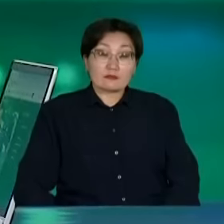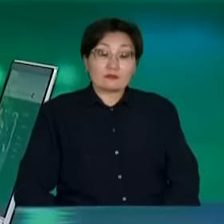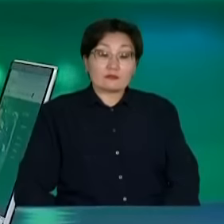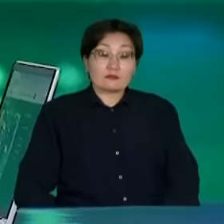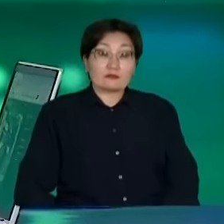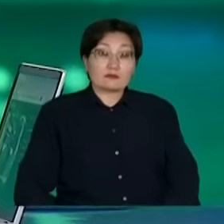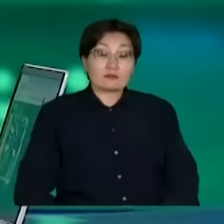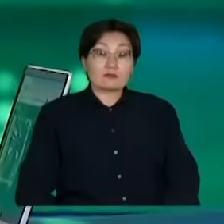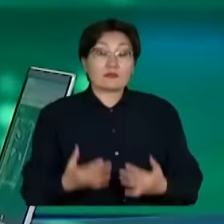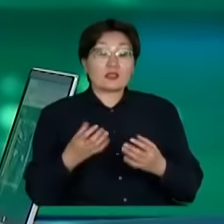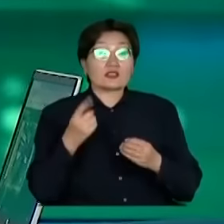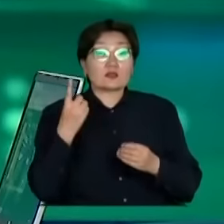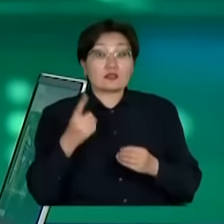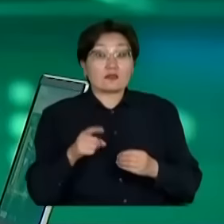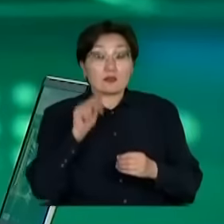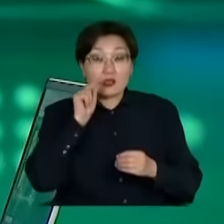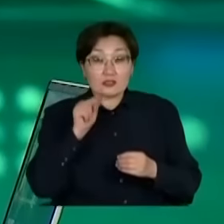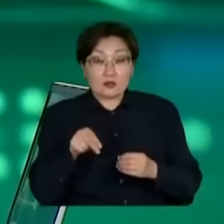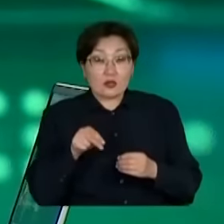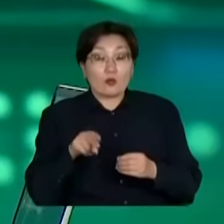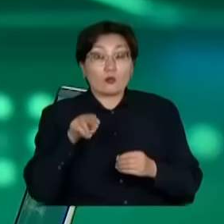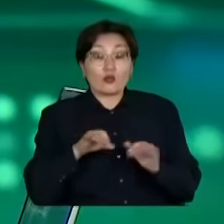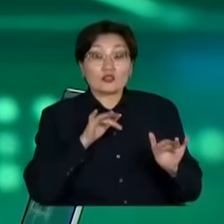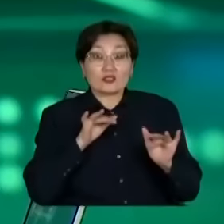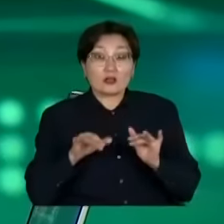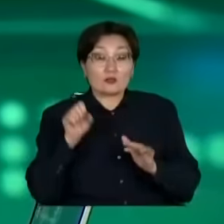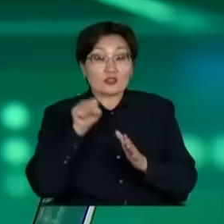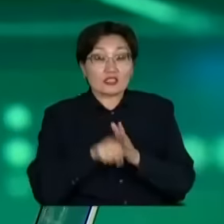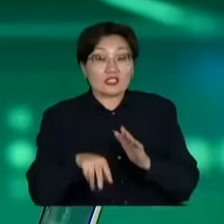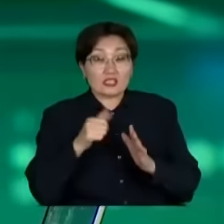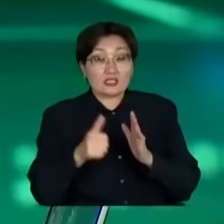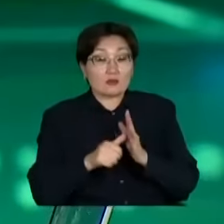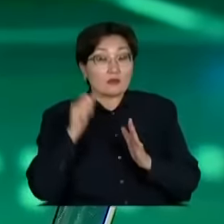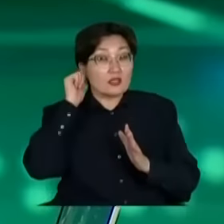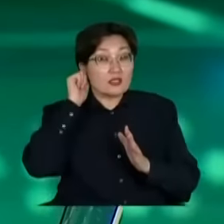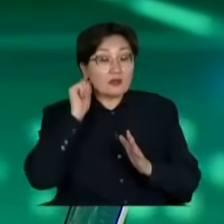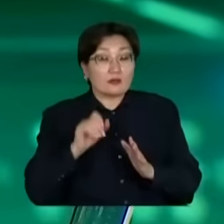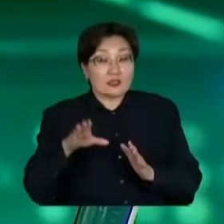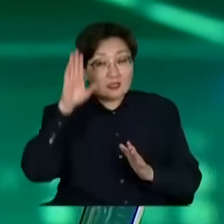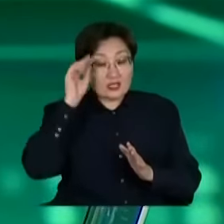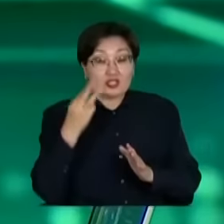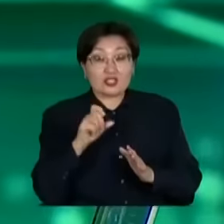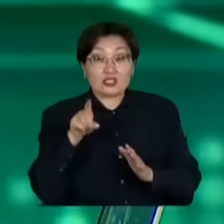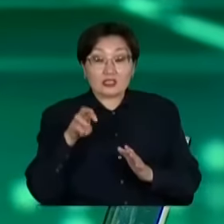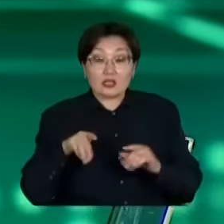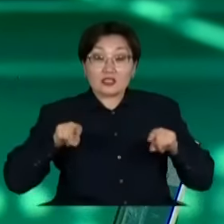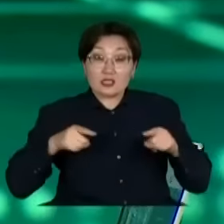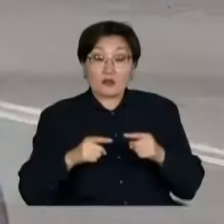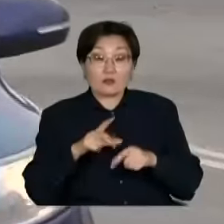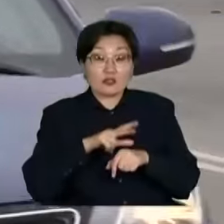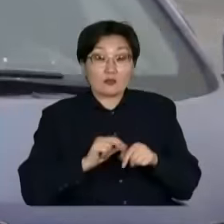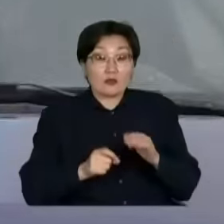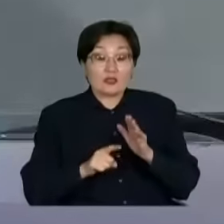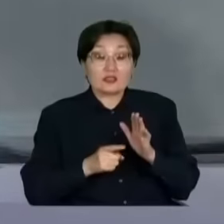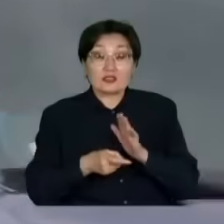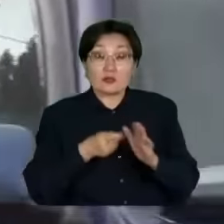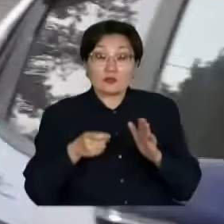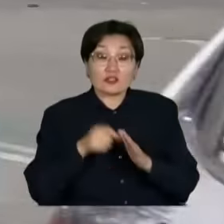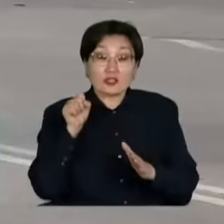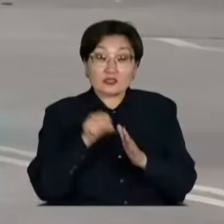дома ещё одного подозреваемого по делу об убийстве шестнадцатилетнего Шер зата Булата задержала полиция расследование убийства в